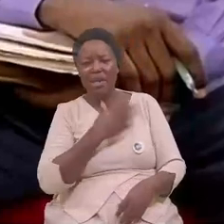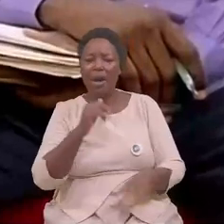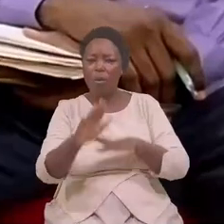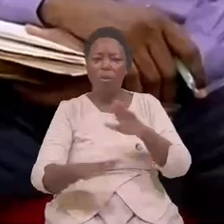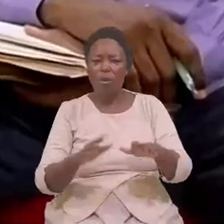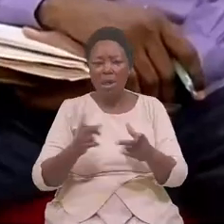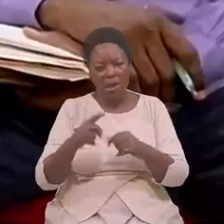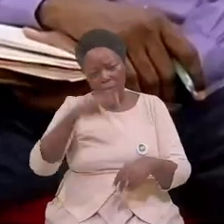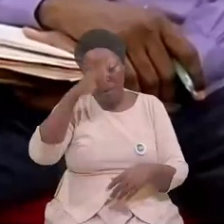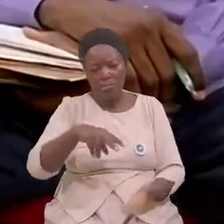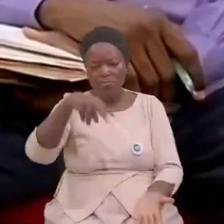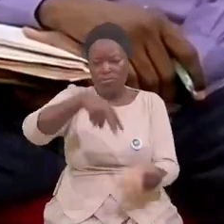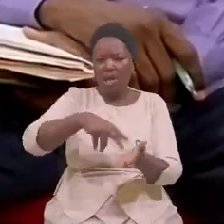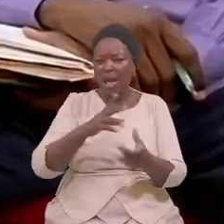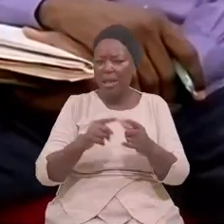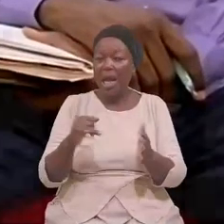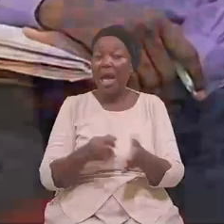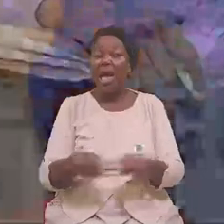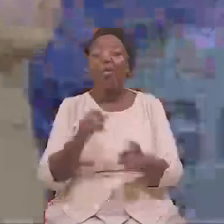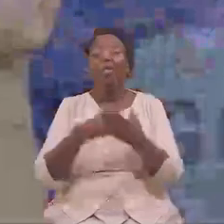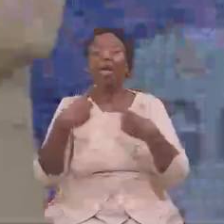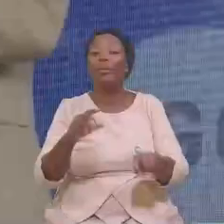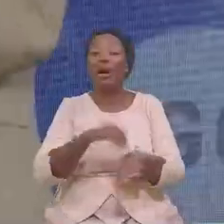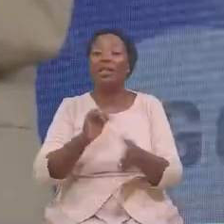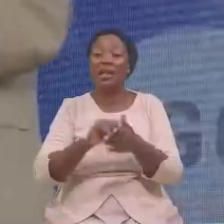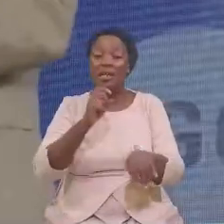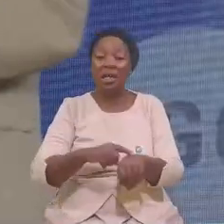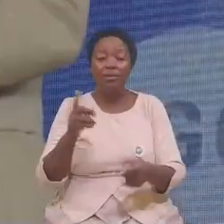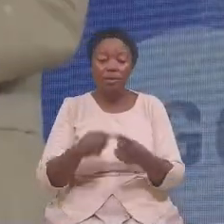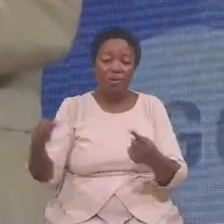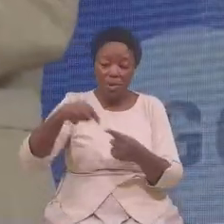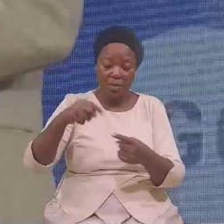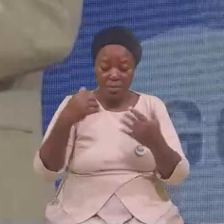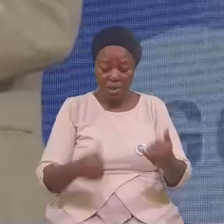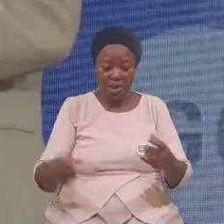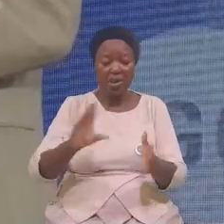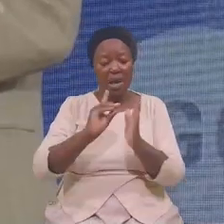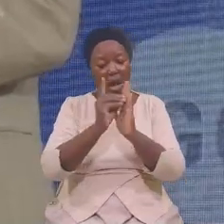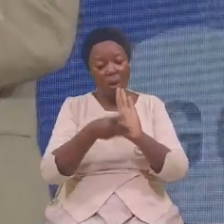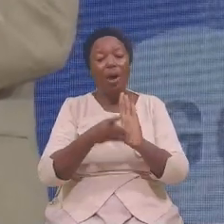levé. Comme cela est arrivé en son temps, au présent, à l'heure présente, ça va arriver.